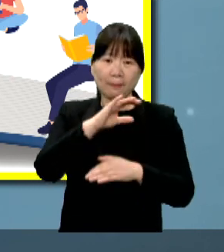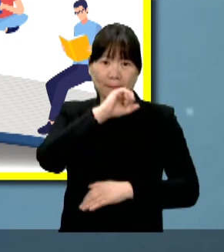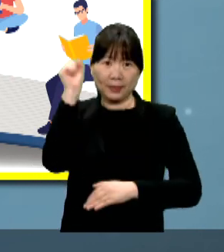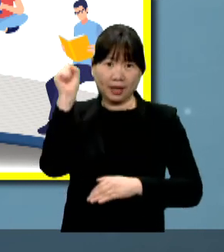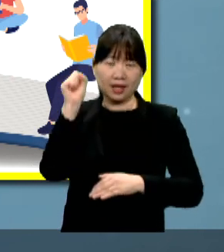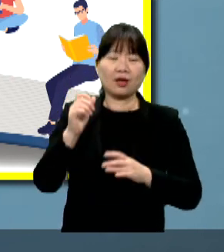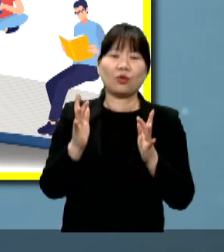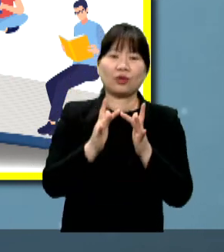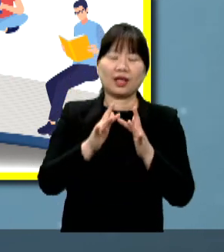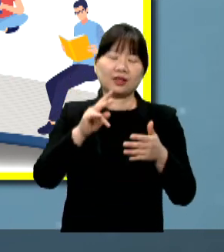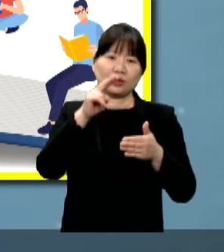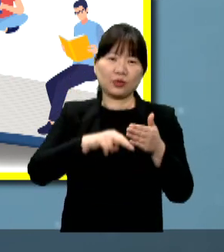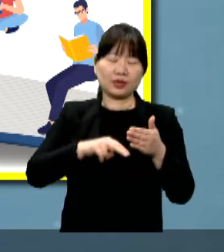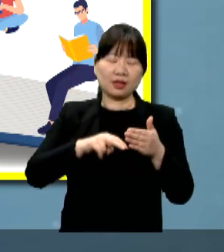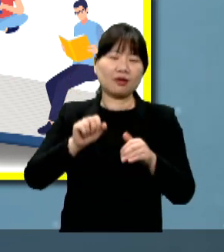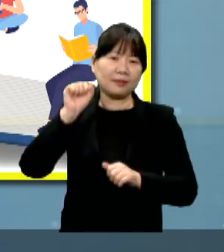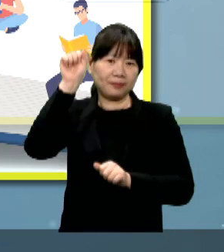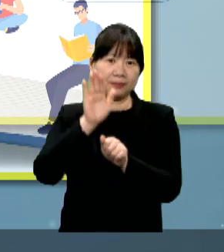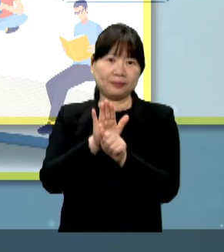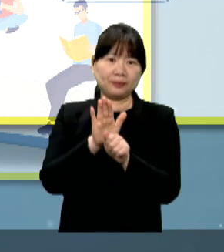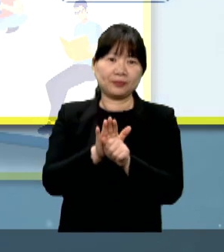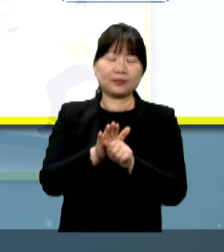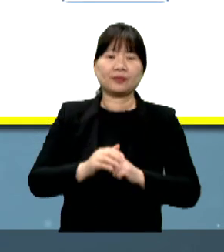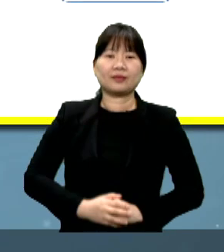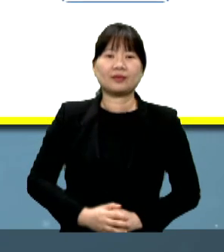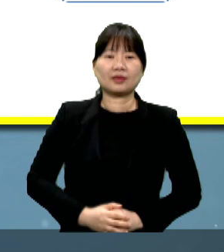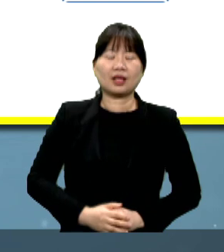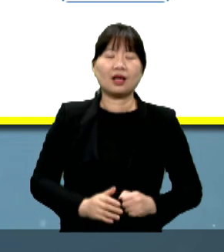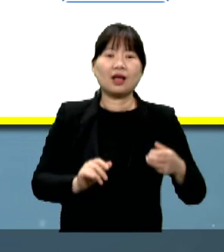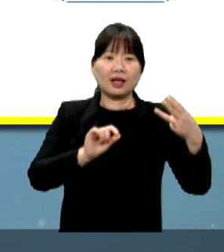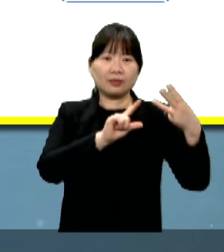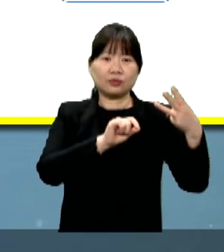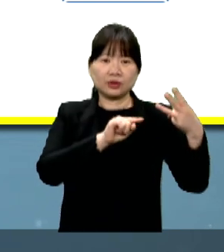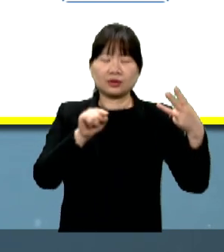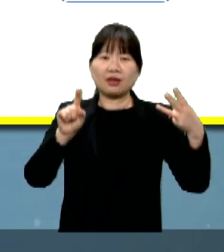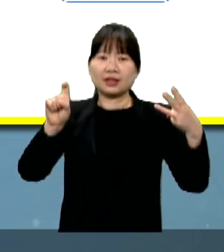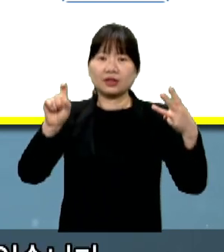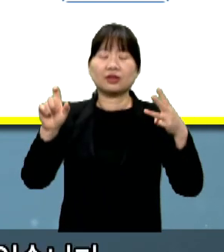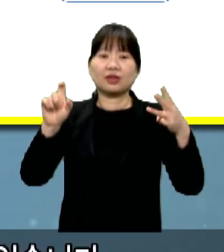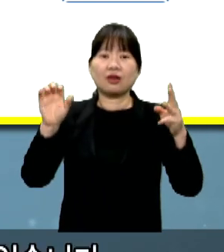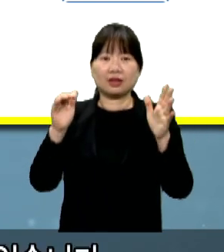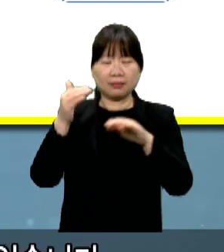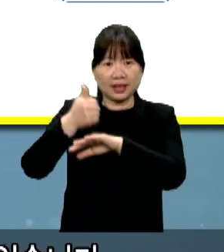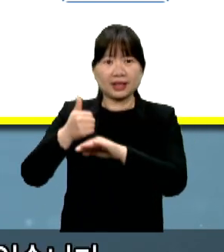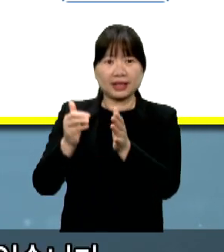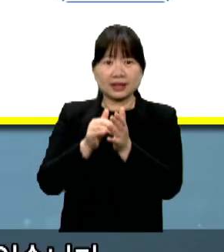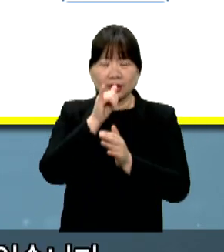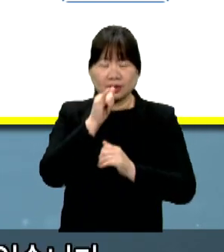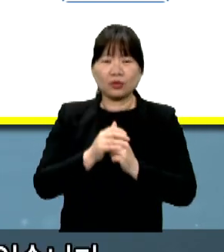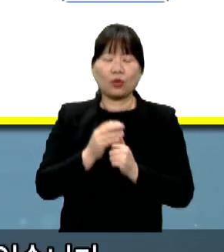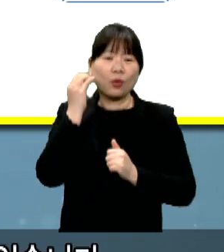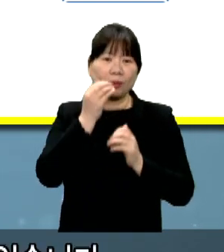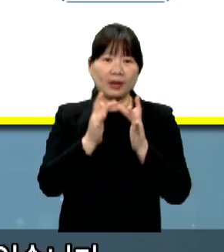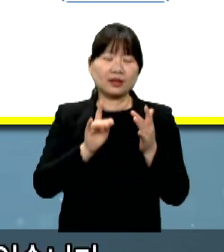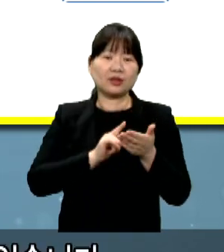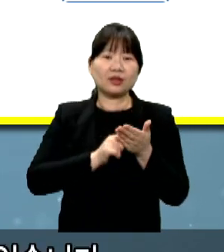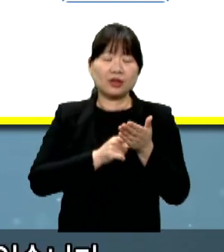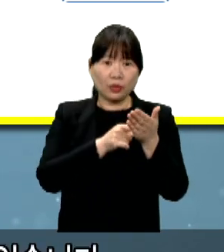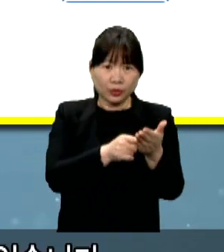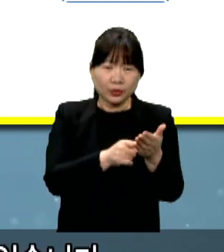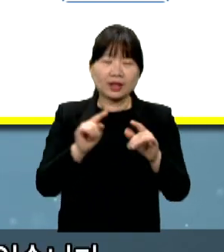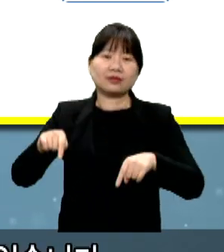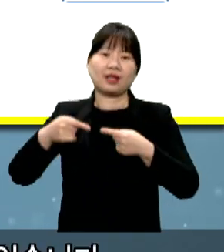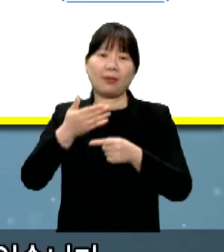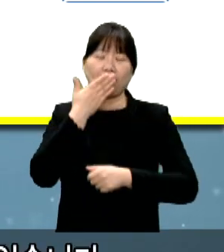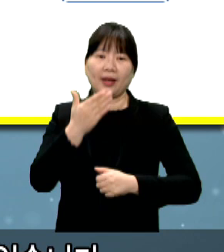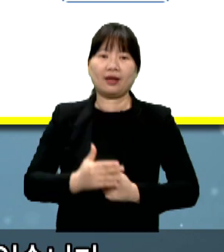코스를 완주하는 온라인 독서 캠페인입니다. 이달부터 10월 말까지 운영되며 안양시립 도서관 홈페이지를 통해 참가